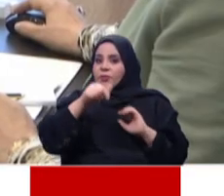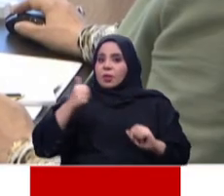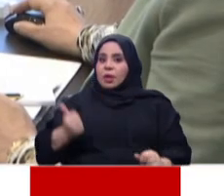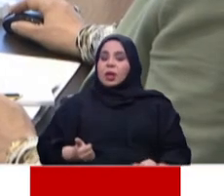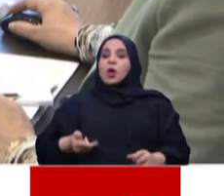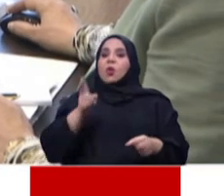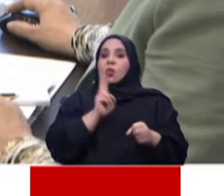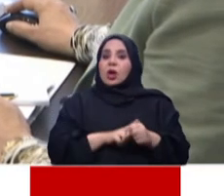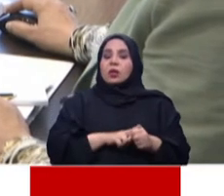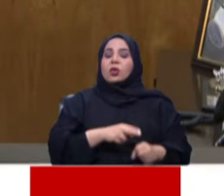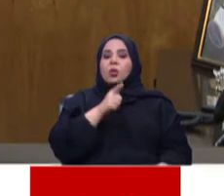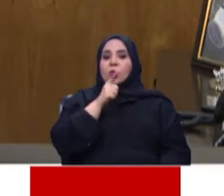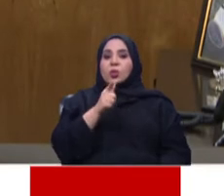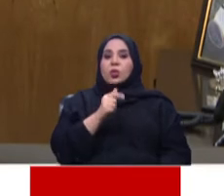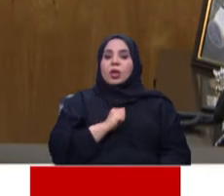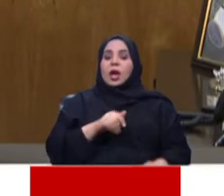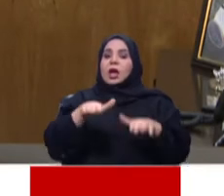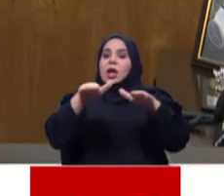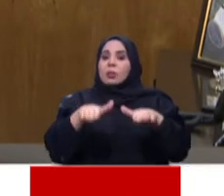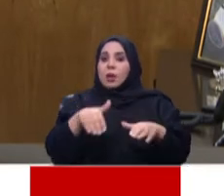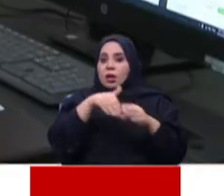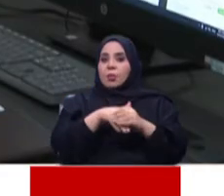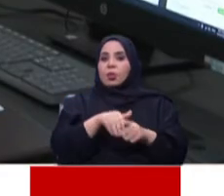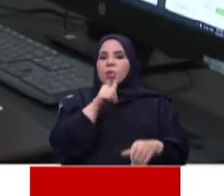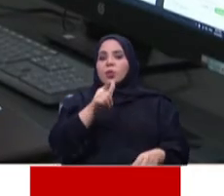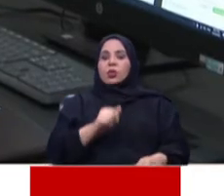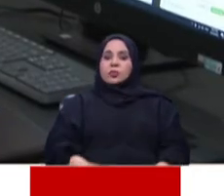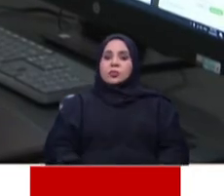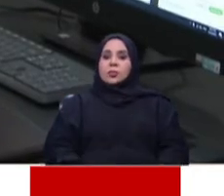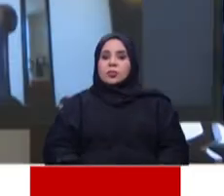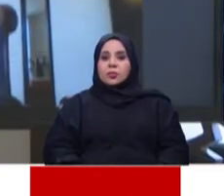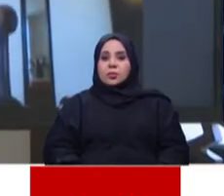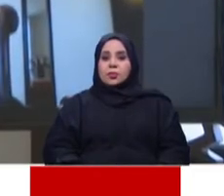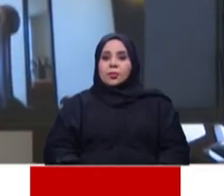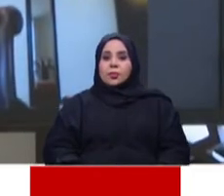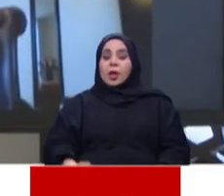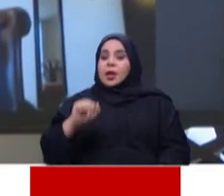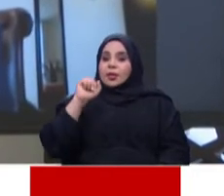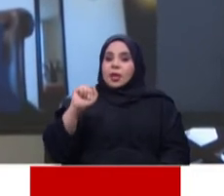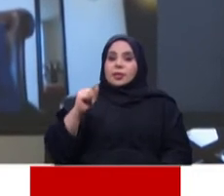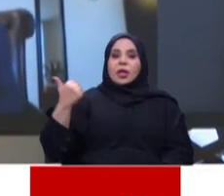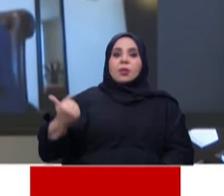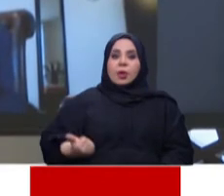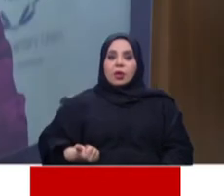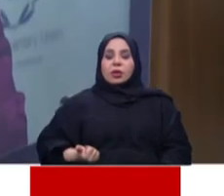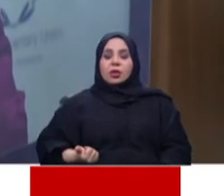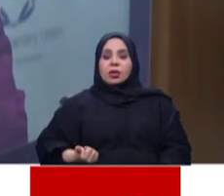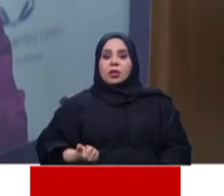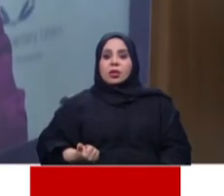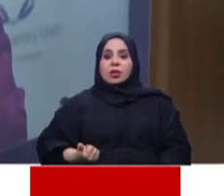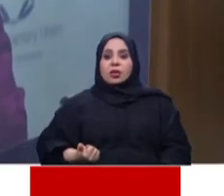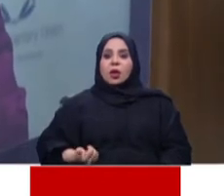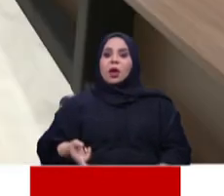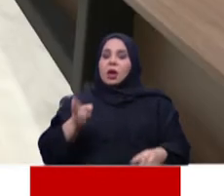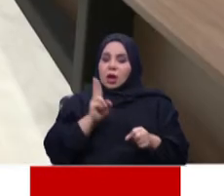رئاسة البحرين للبرلمان العربي، وهو إجماع على ما تتمتع به مملكة البحرين من مكانة كبيرة حققتها من